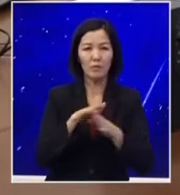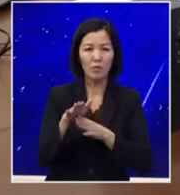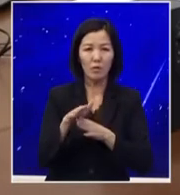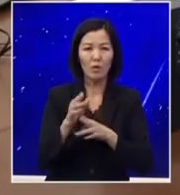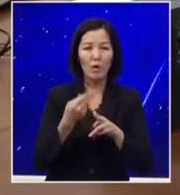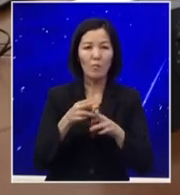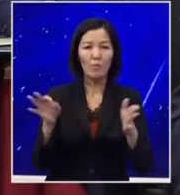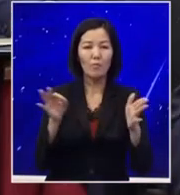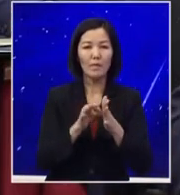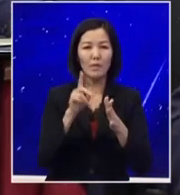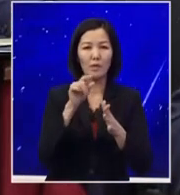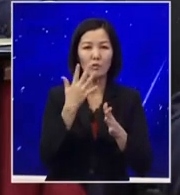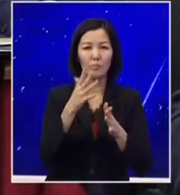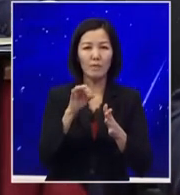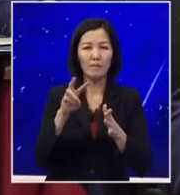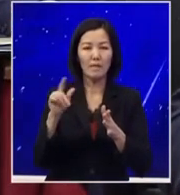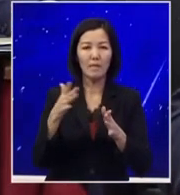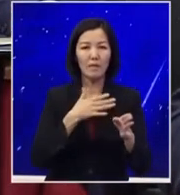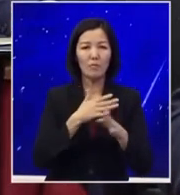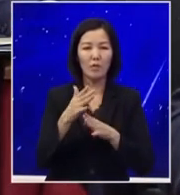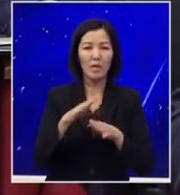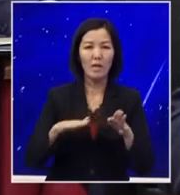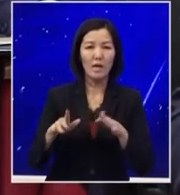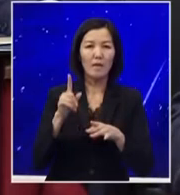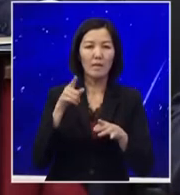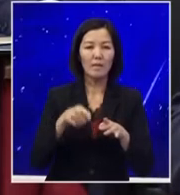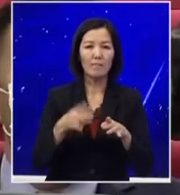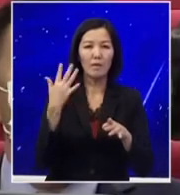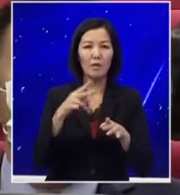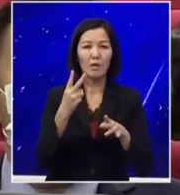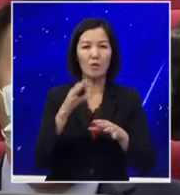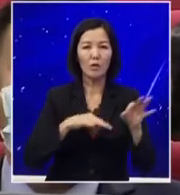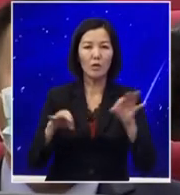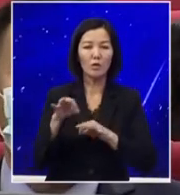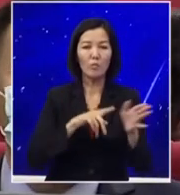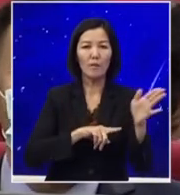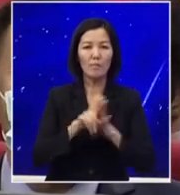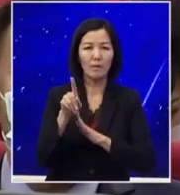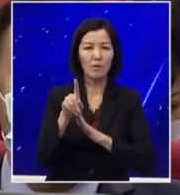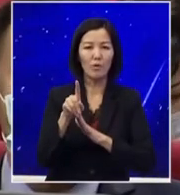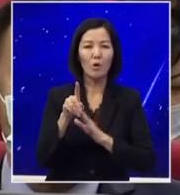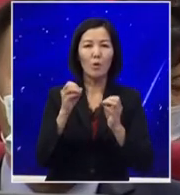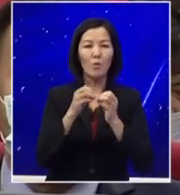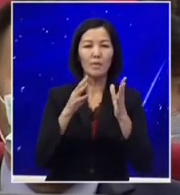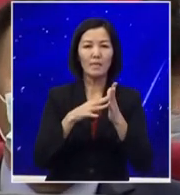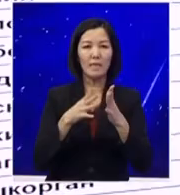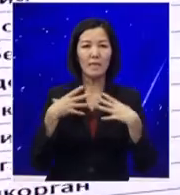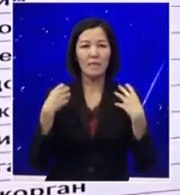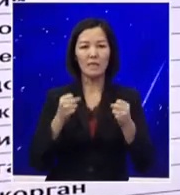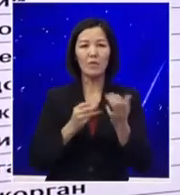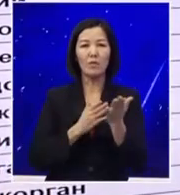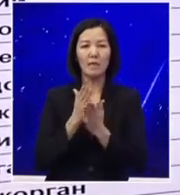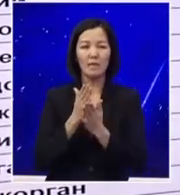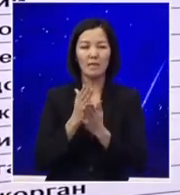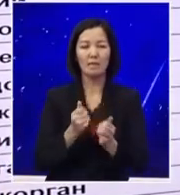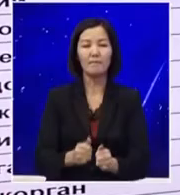бағдарламасының орындалуы. Бұл мақсатқа 105 миллиард теңге бөлінген. Аймақта 1052 жоба қолға алынған. Оның 18-і